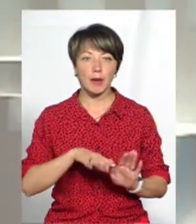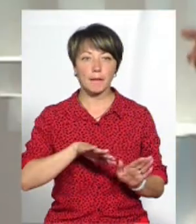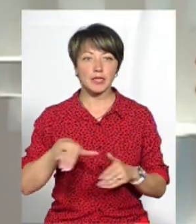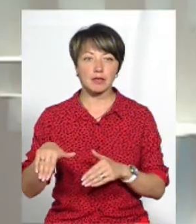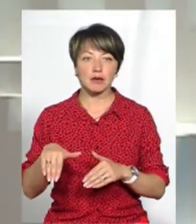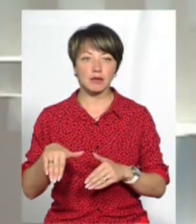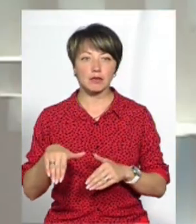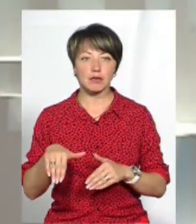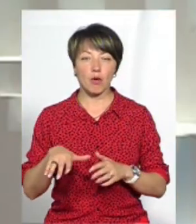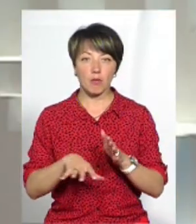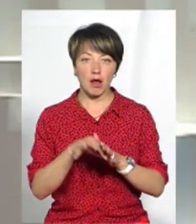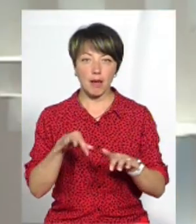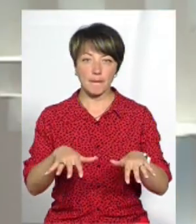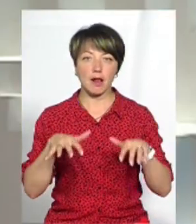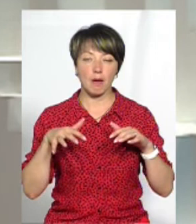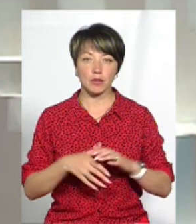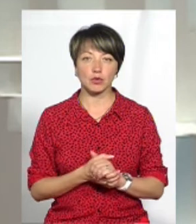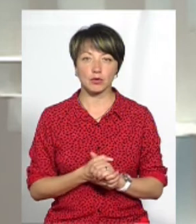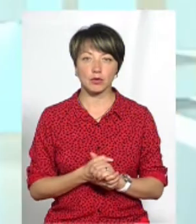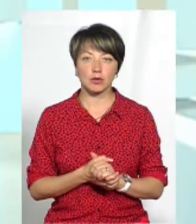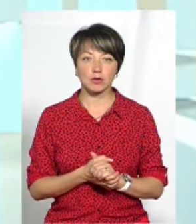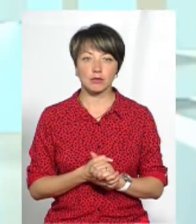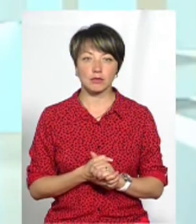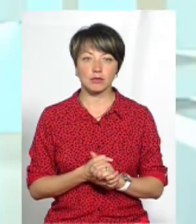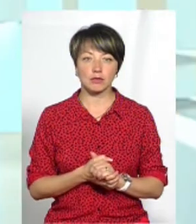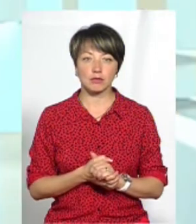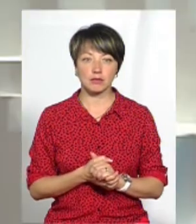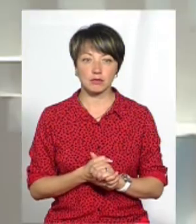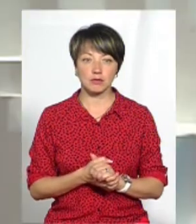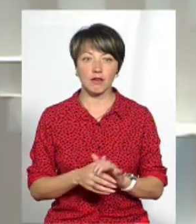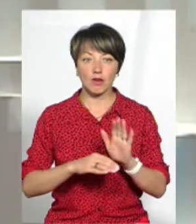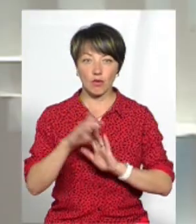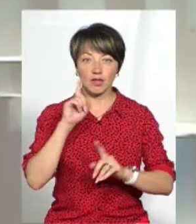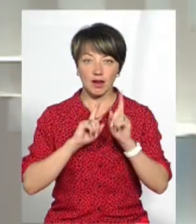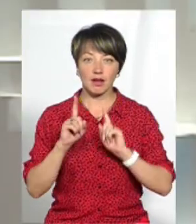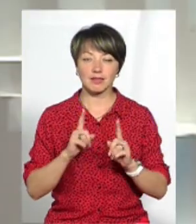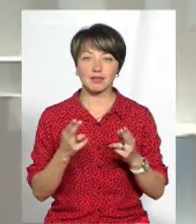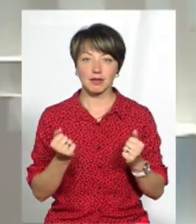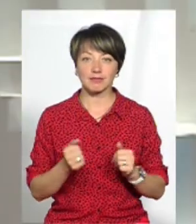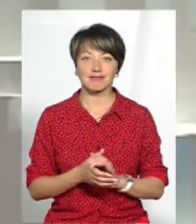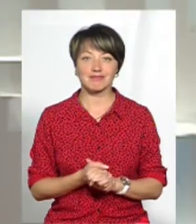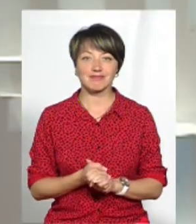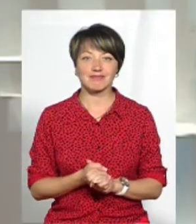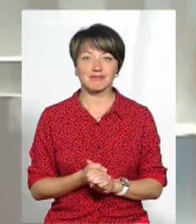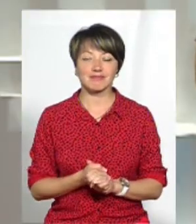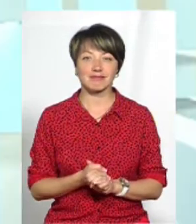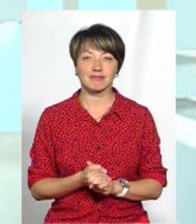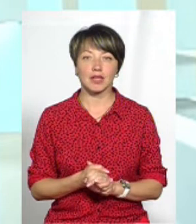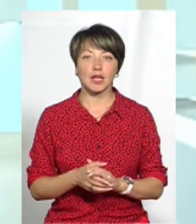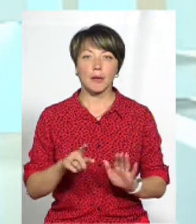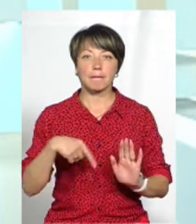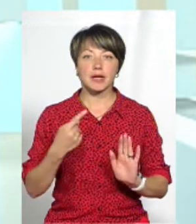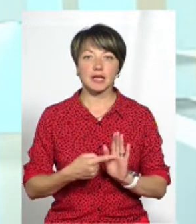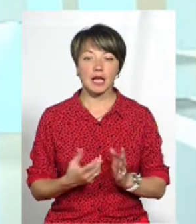Після обрання парламенту. Президент призначає? Ні, Верховна Рада. Правильно. Питання